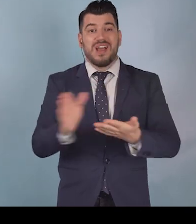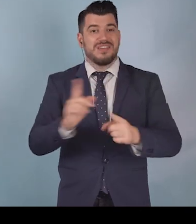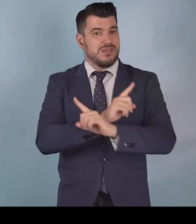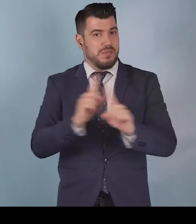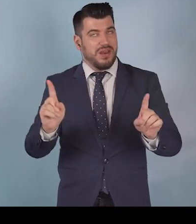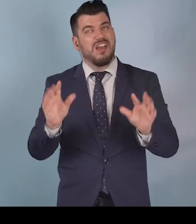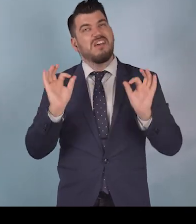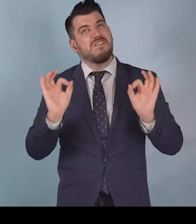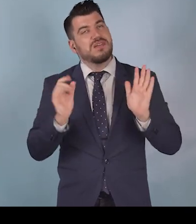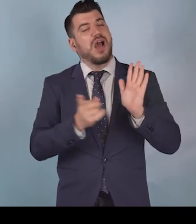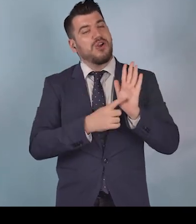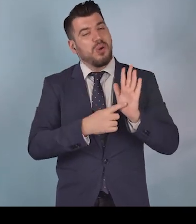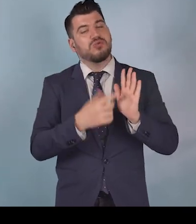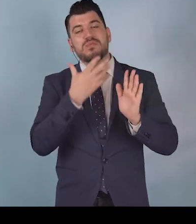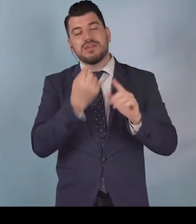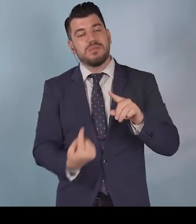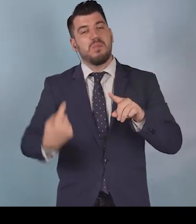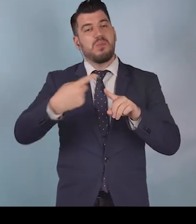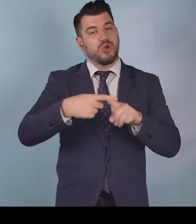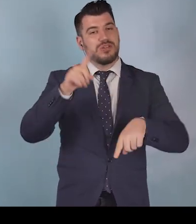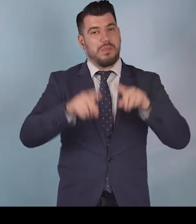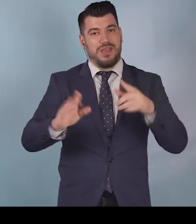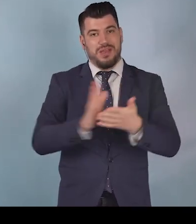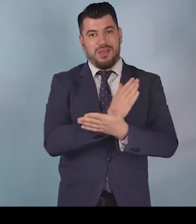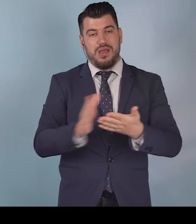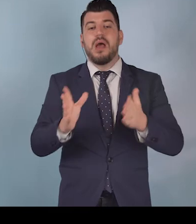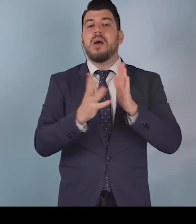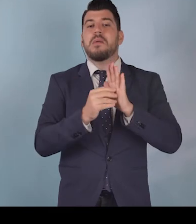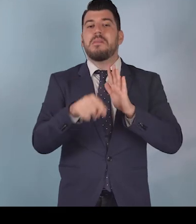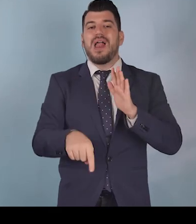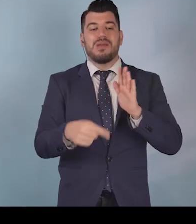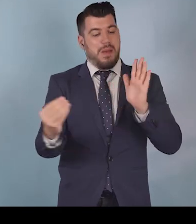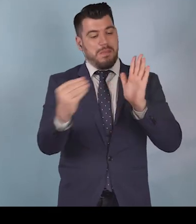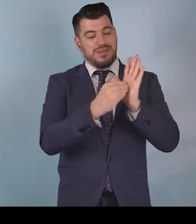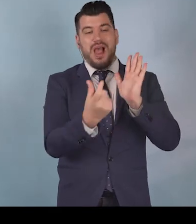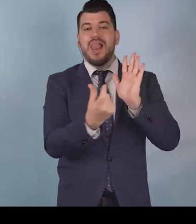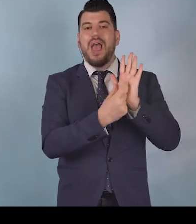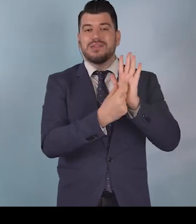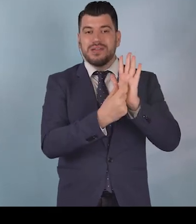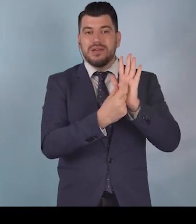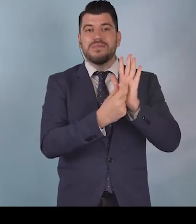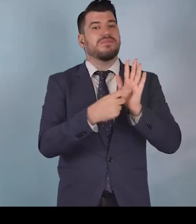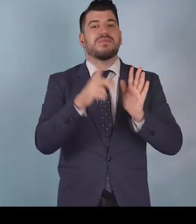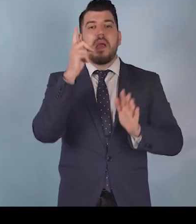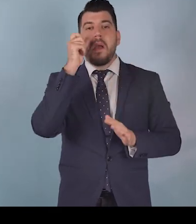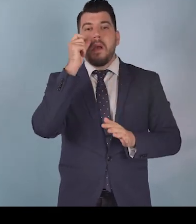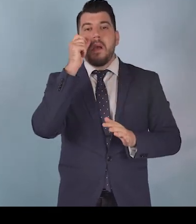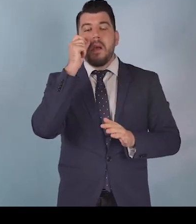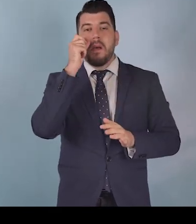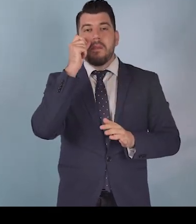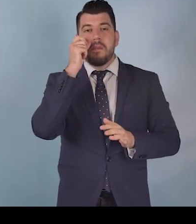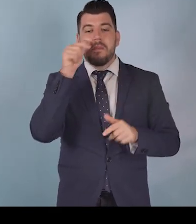διακρίσης, δημιούργησε κάποιες πρόσθετες, η αναφορά στο τεκμήριο πατρότητας αυτομάτως